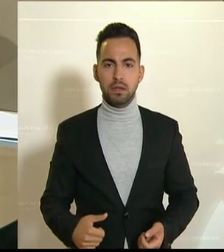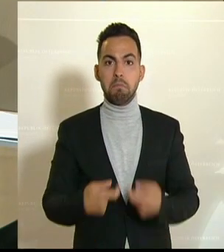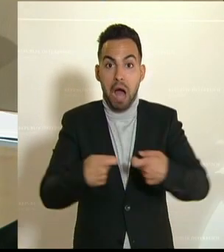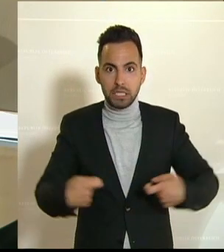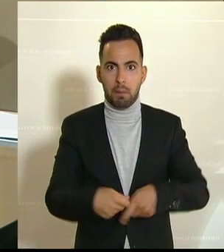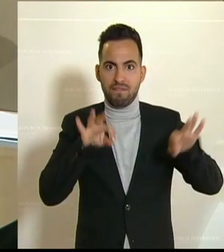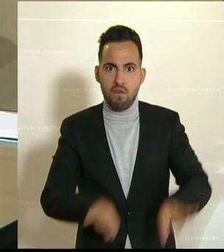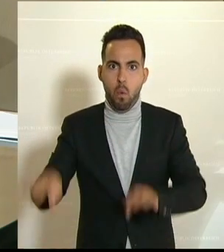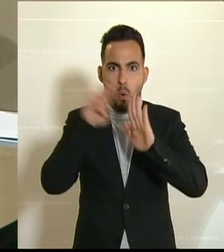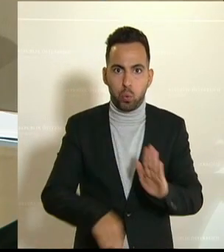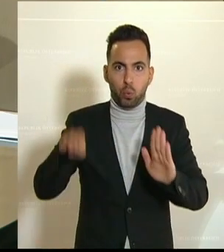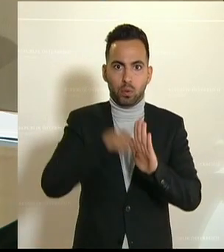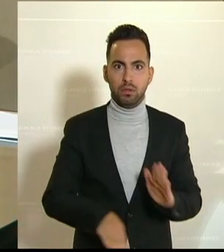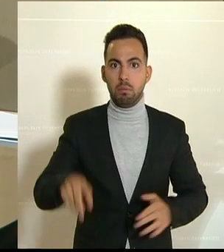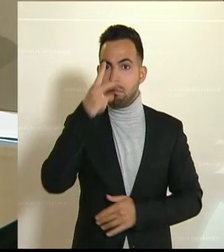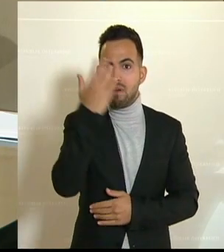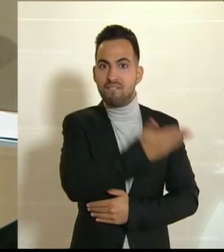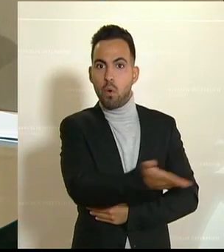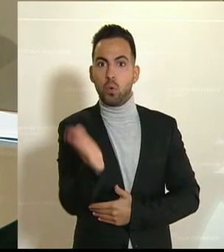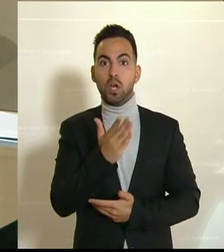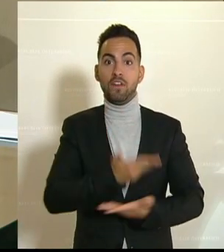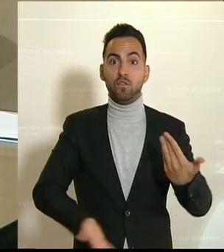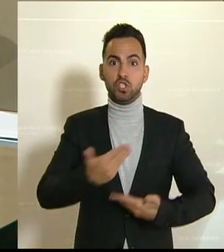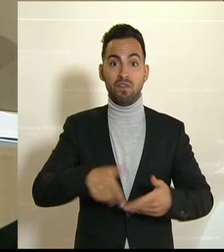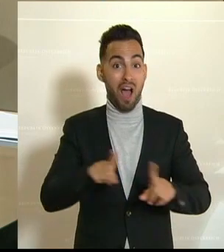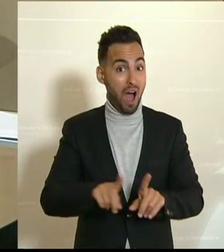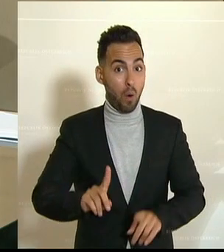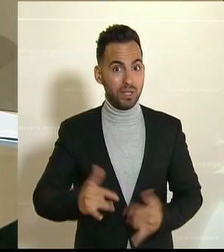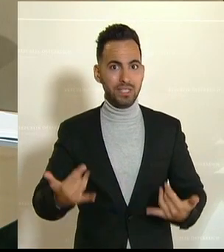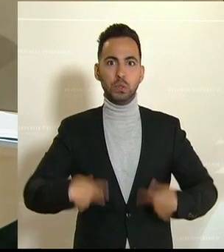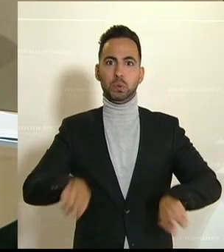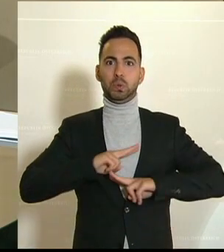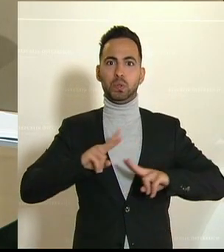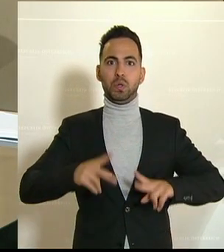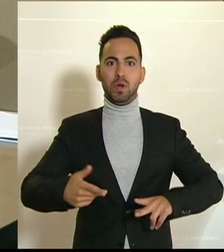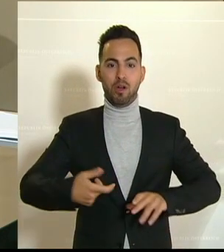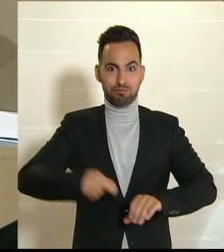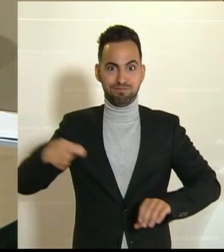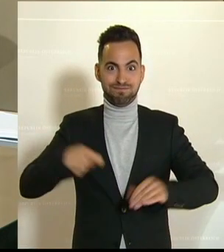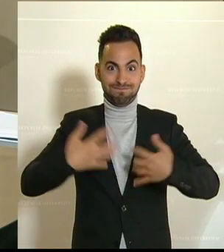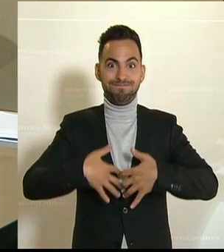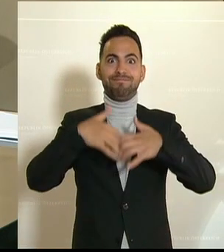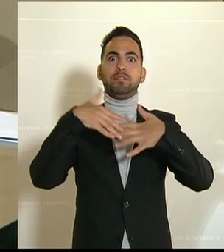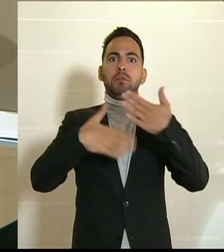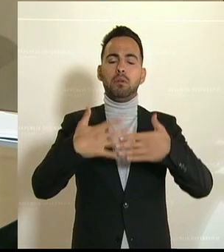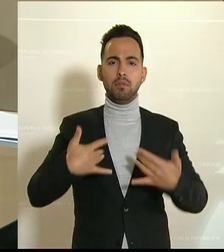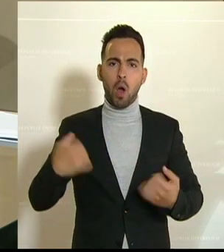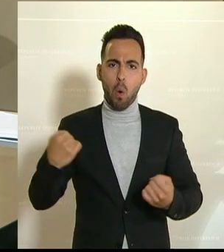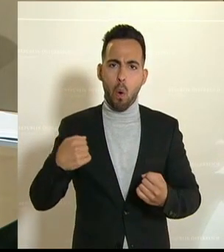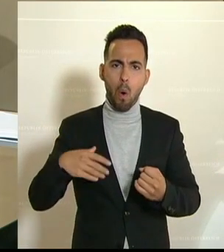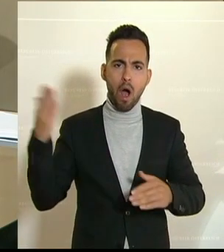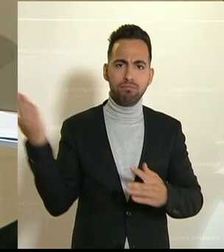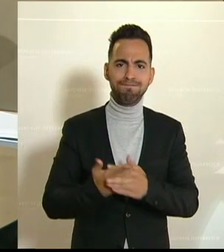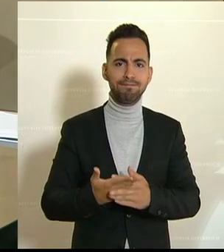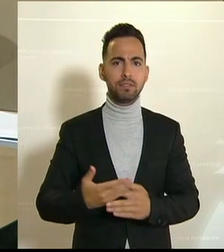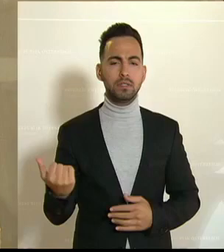und Verordnungen, die die Bevölkerung und die Wirtschaft auch beim Hochfahren mit voller Härte treffen. Maßnahmen und Verordnungen,